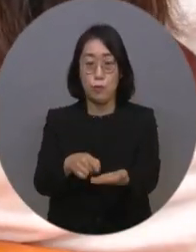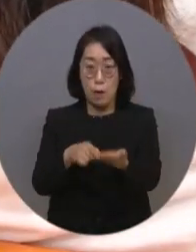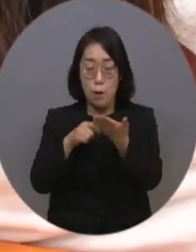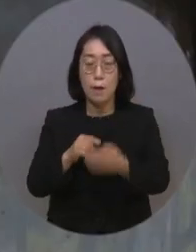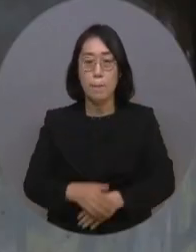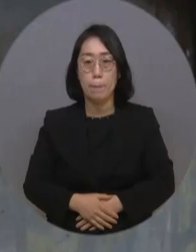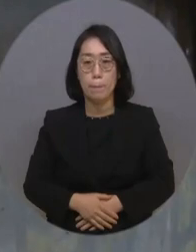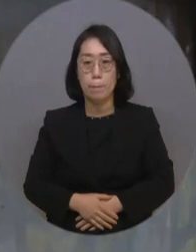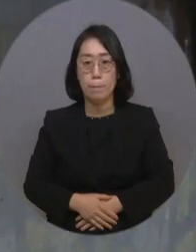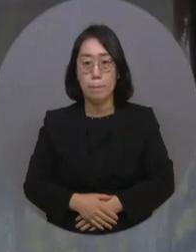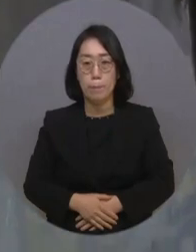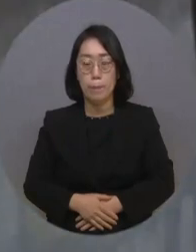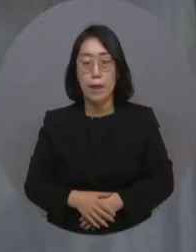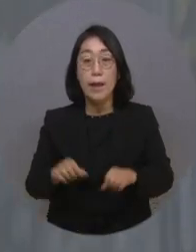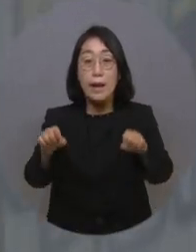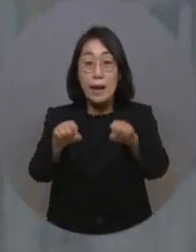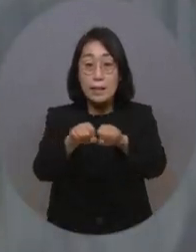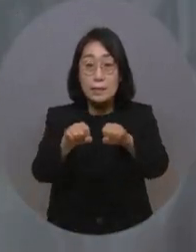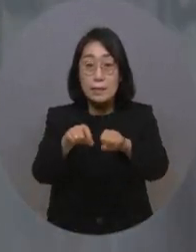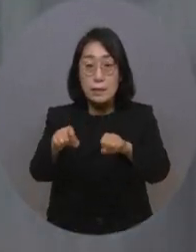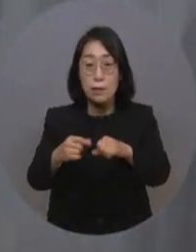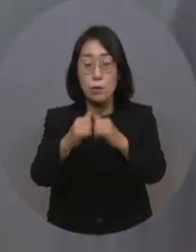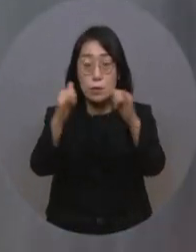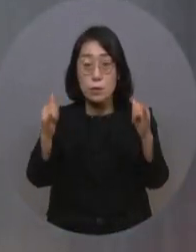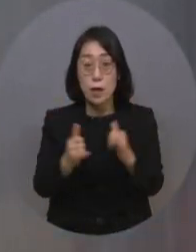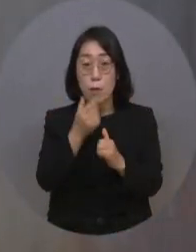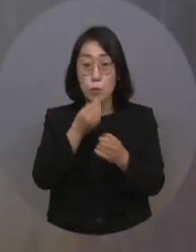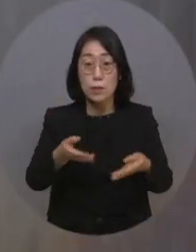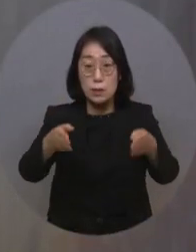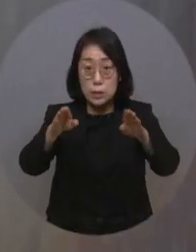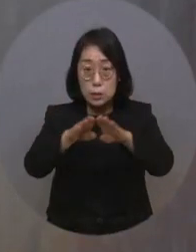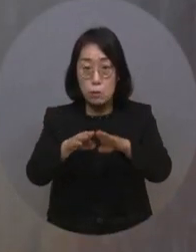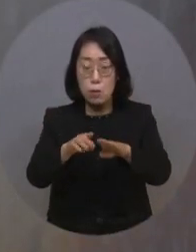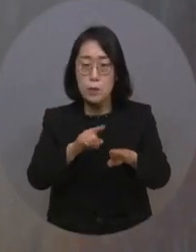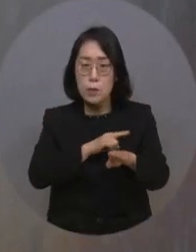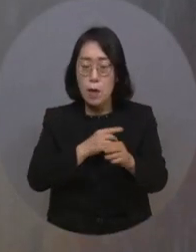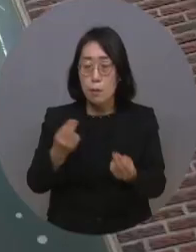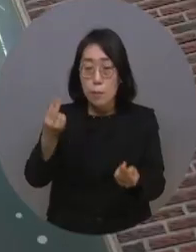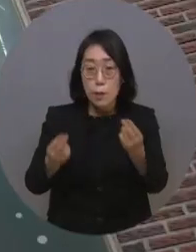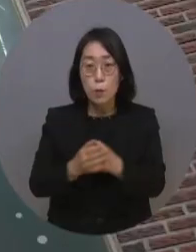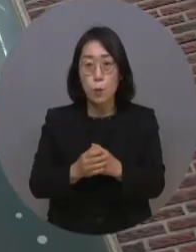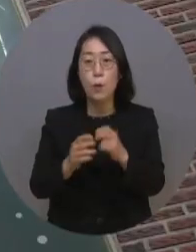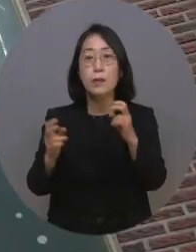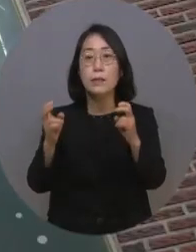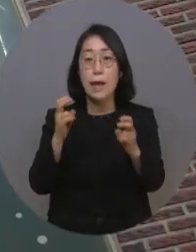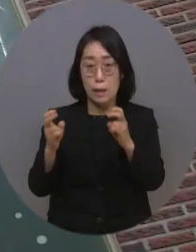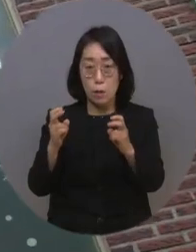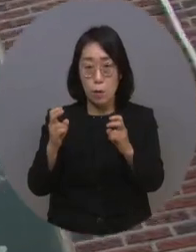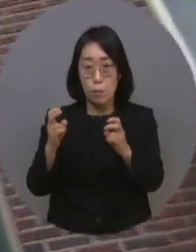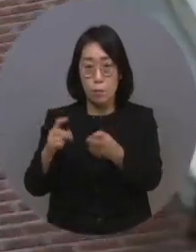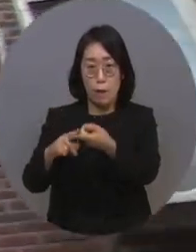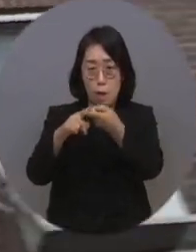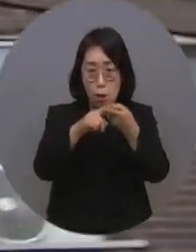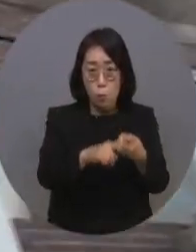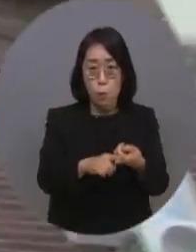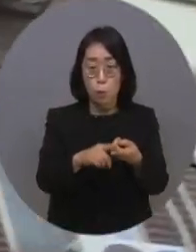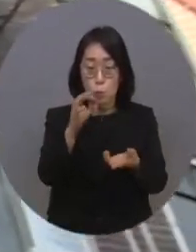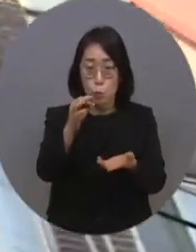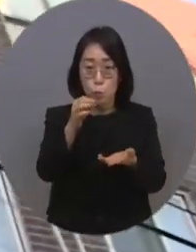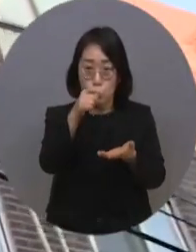드러났습니다 도시가스는 사회복지시설에 대해 가장 저렴한 산업용 요금을 적용하고 있었지만